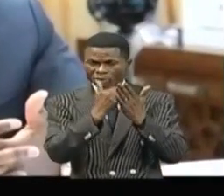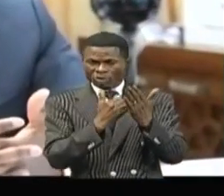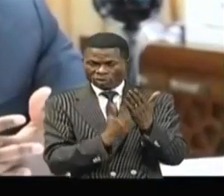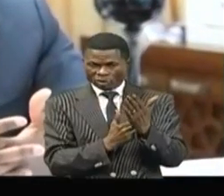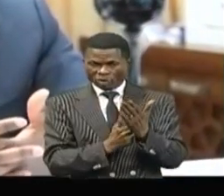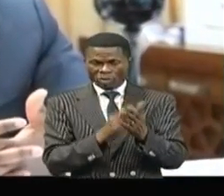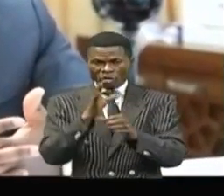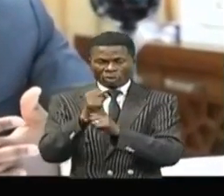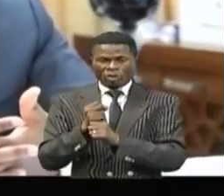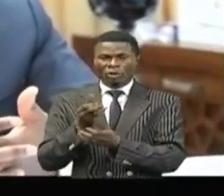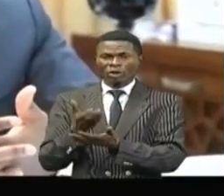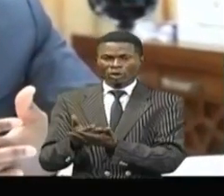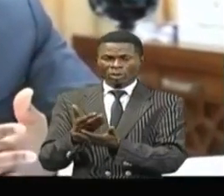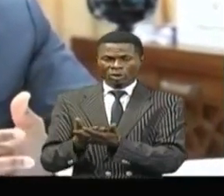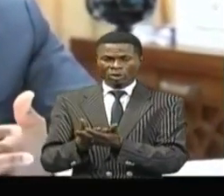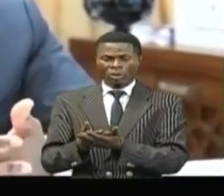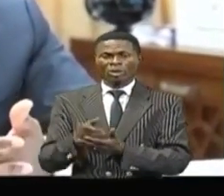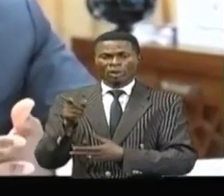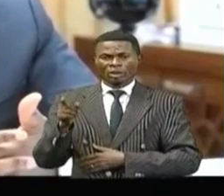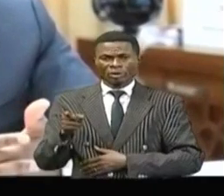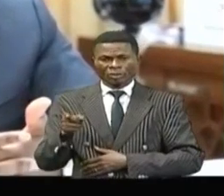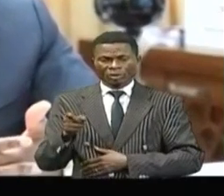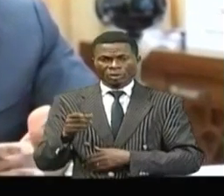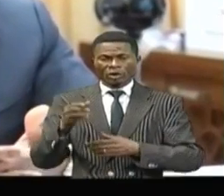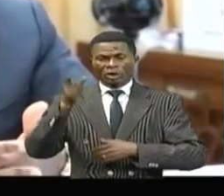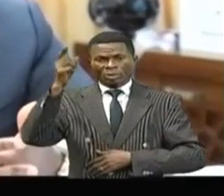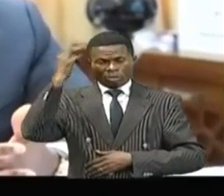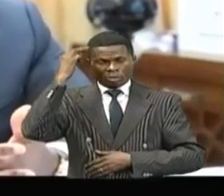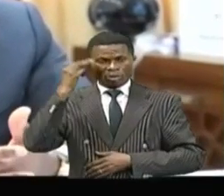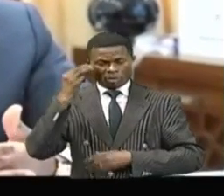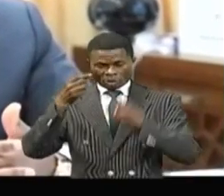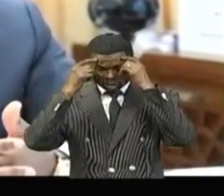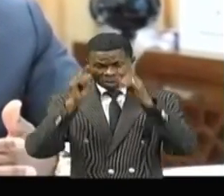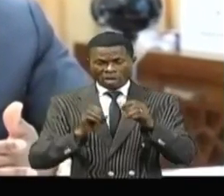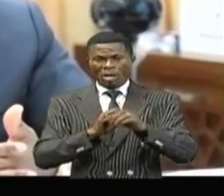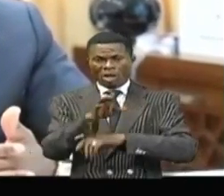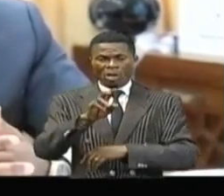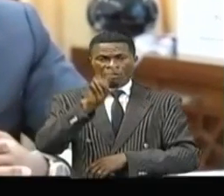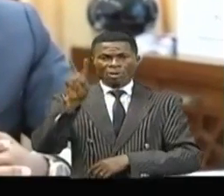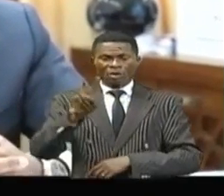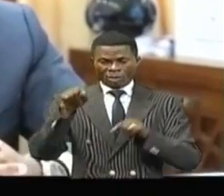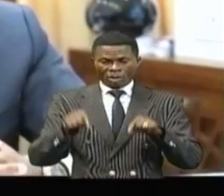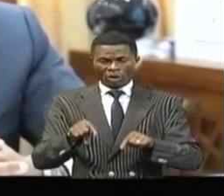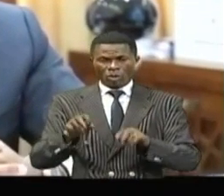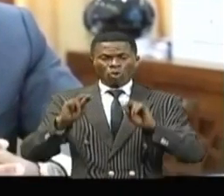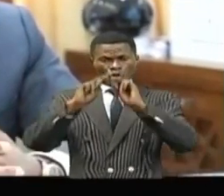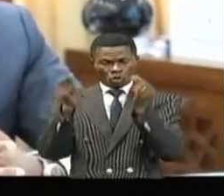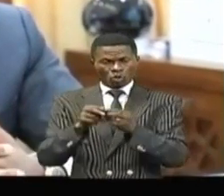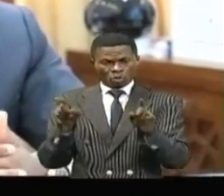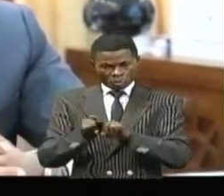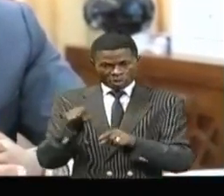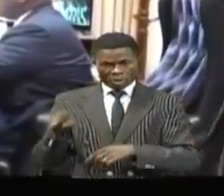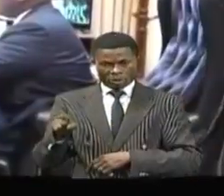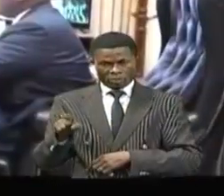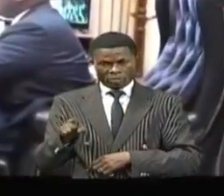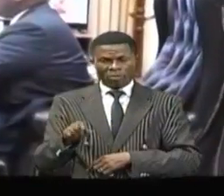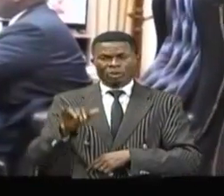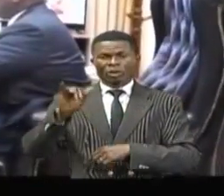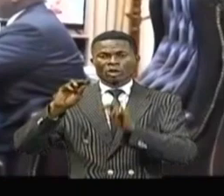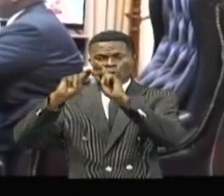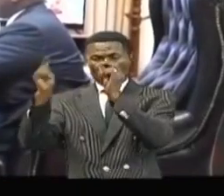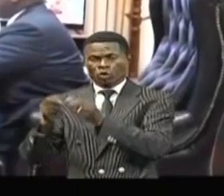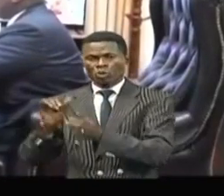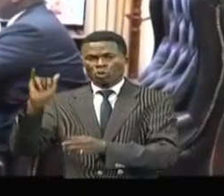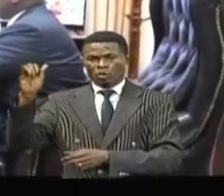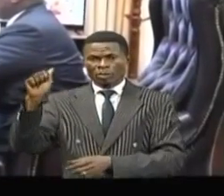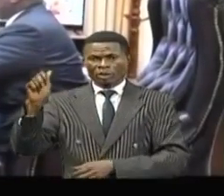été adressé à l'occasion, il a décidé de l'envoi ce vendredi de la même délégation dans la partie Yaka pour une